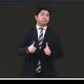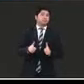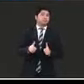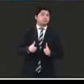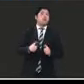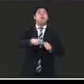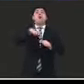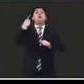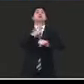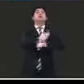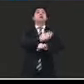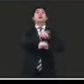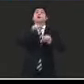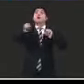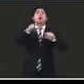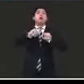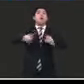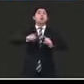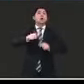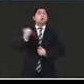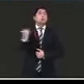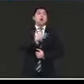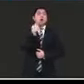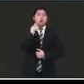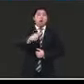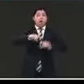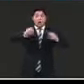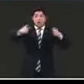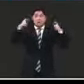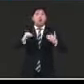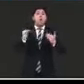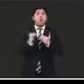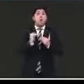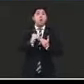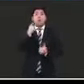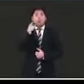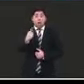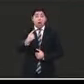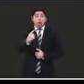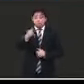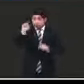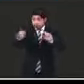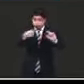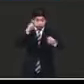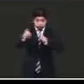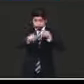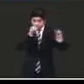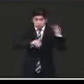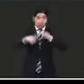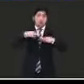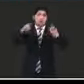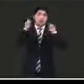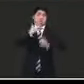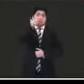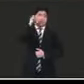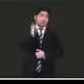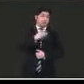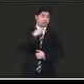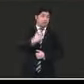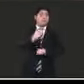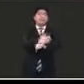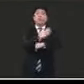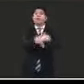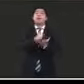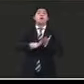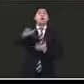diğer şehirlerimizdeki arsa sayıları da arazi uygunluğuna göre tespit edilmektedir vatandaşlarımız